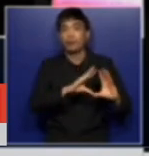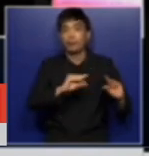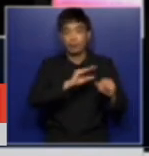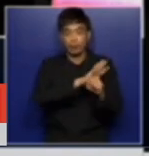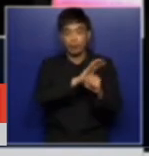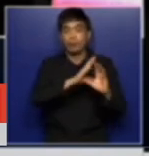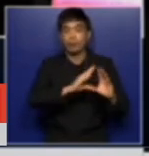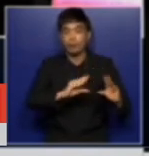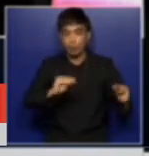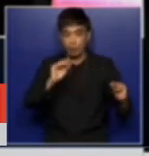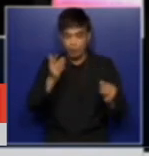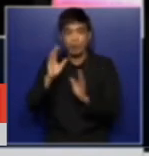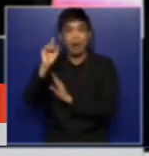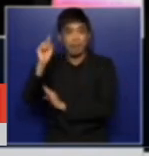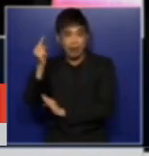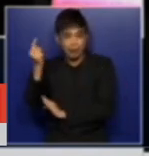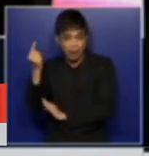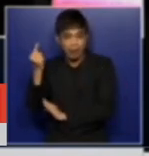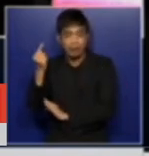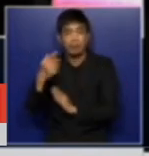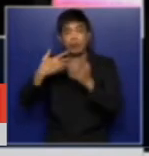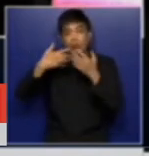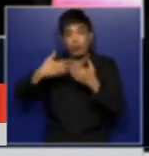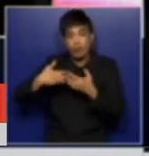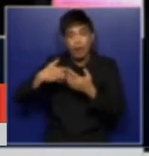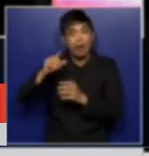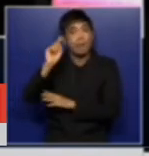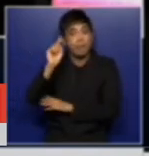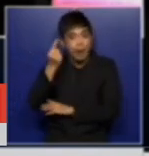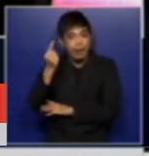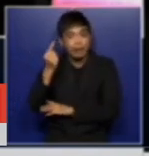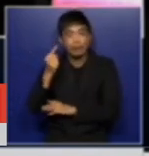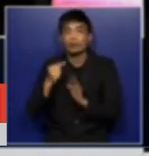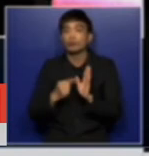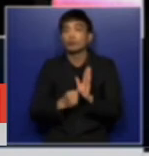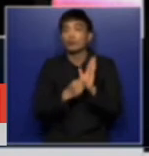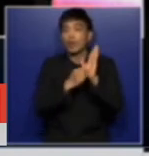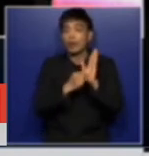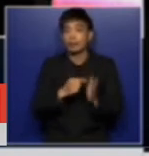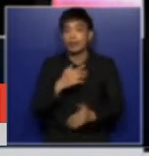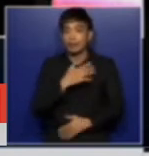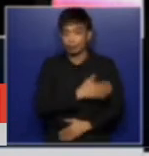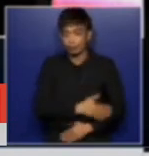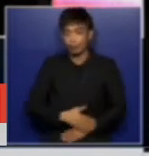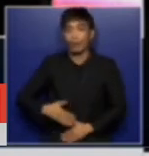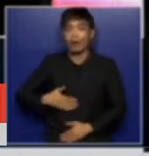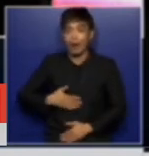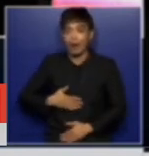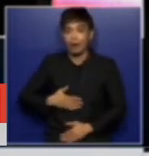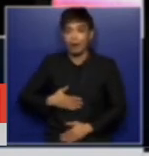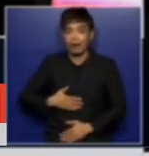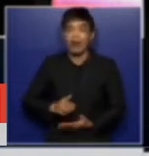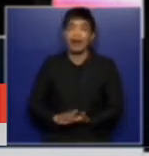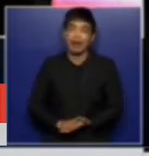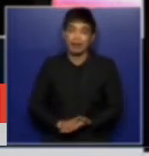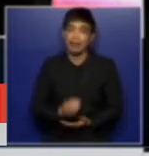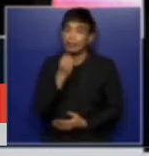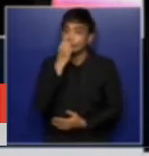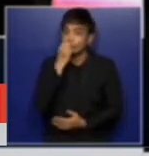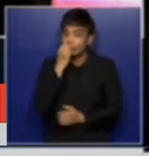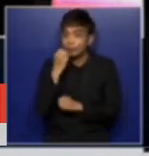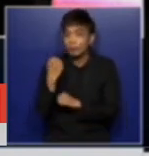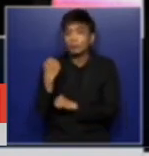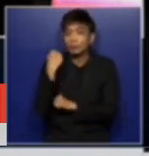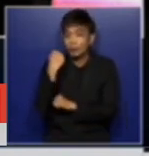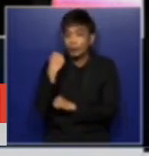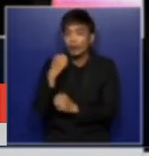จะเกิดขึ้นไม่ว่าจะเป็นด้านสุขภาพด้านความมั่นคงทางอาหารและด้